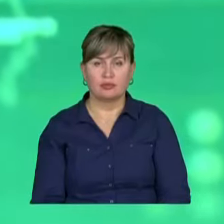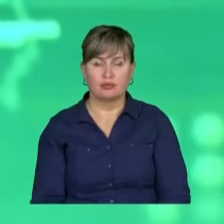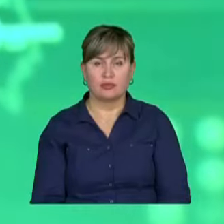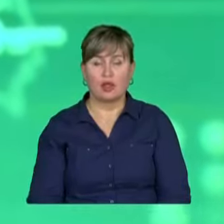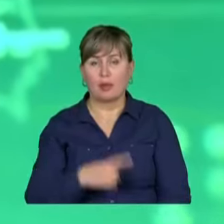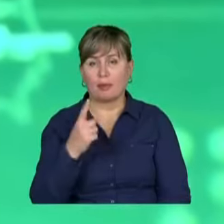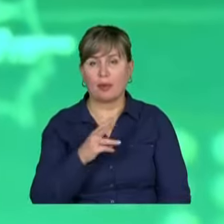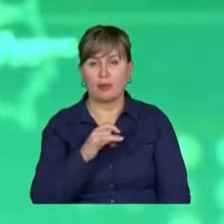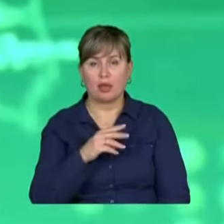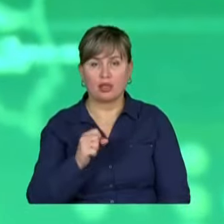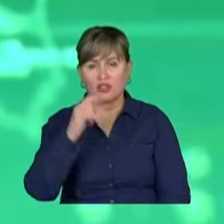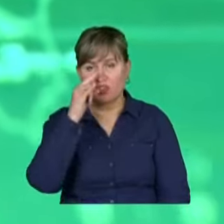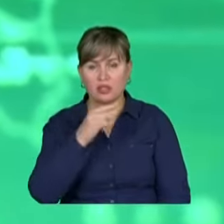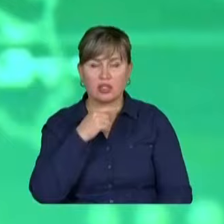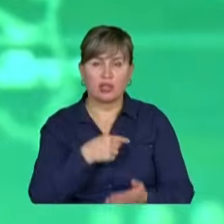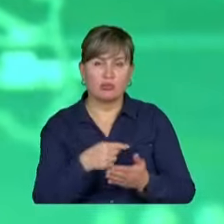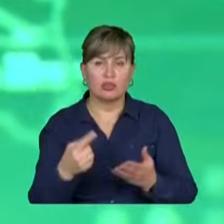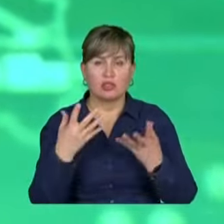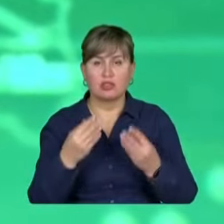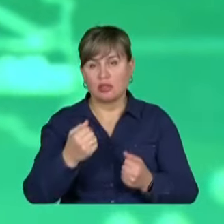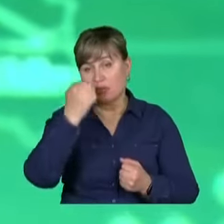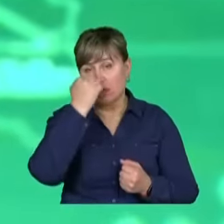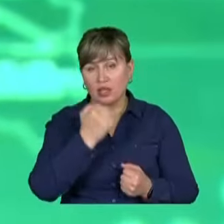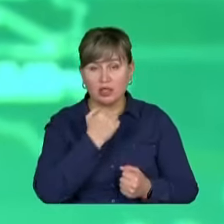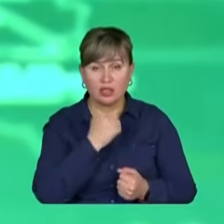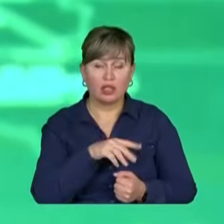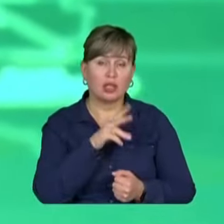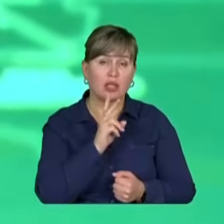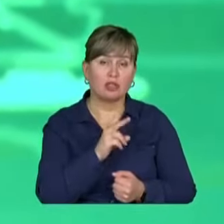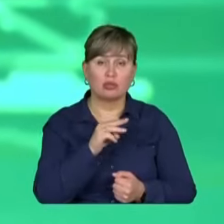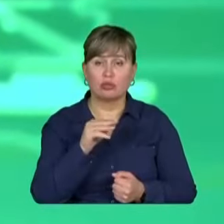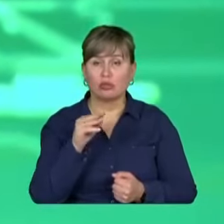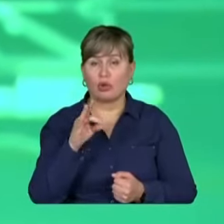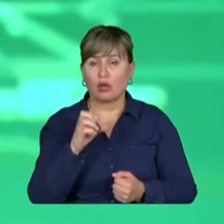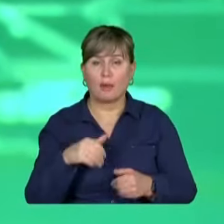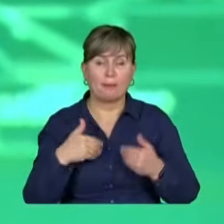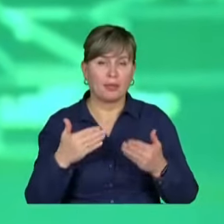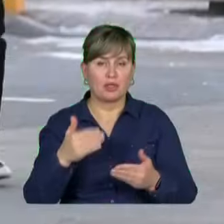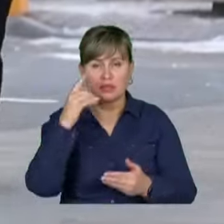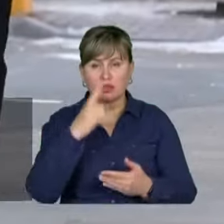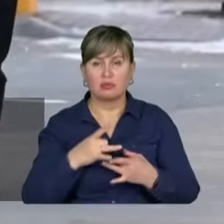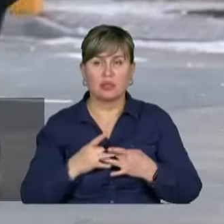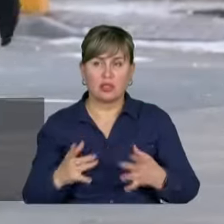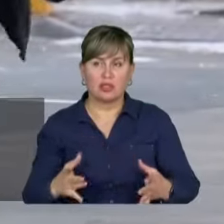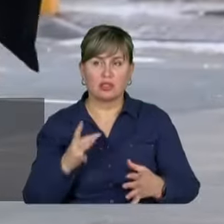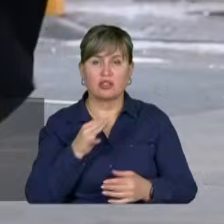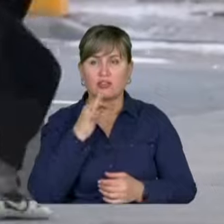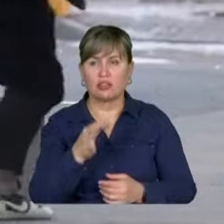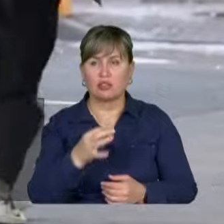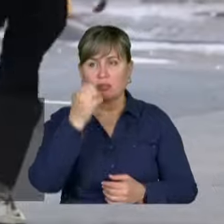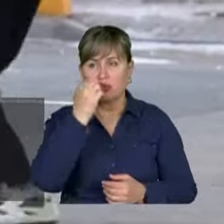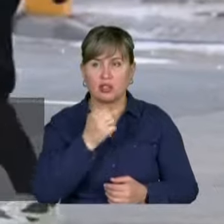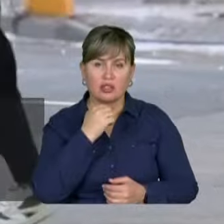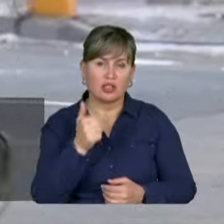Первого марта в Казахстане отмечают День благодарности. Касым-Жомарт Токаев поздравил казахстанцев с праздником и выразил